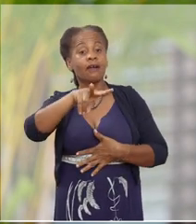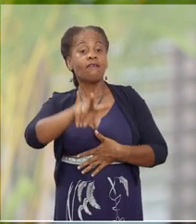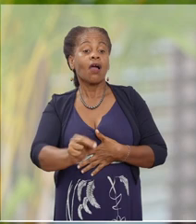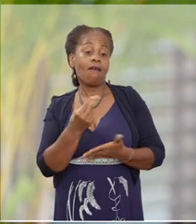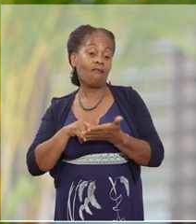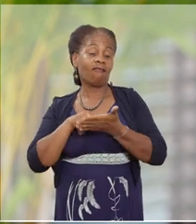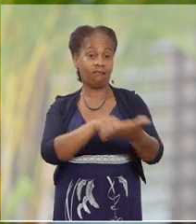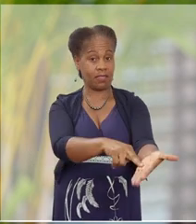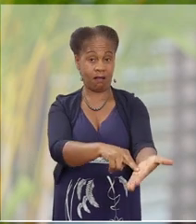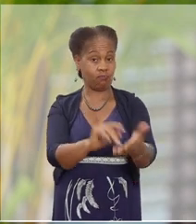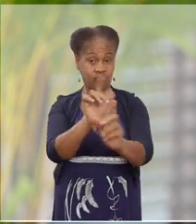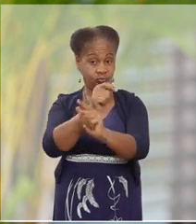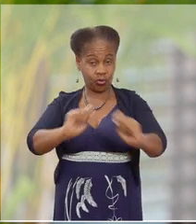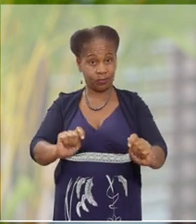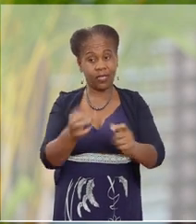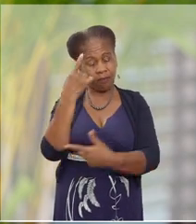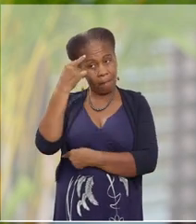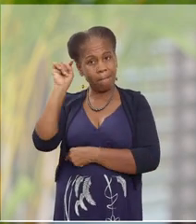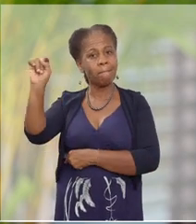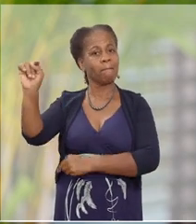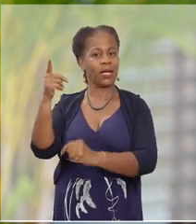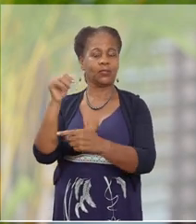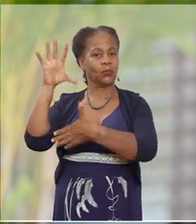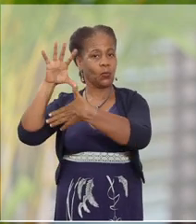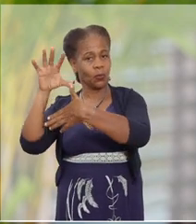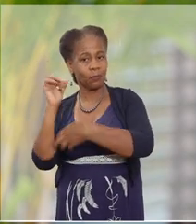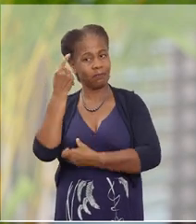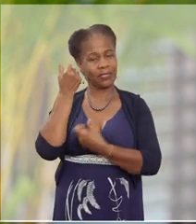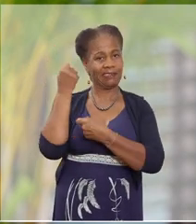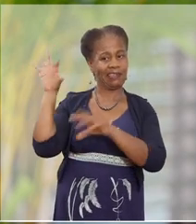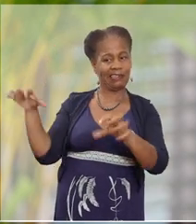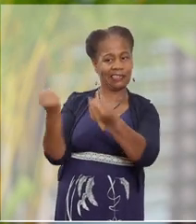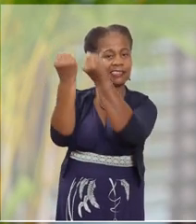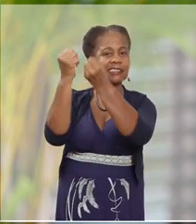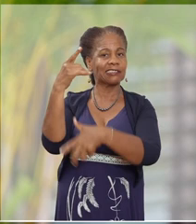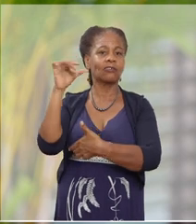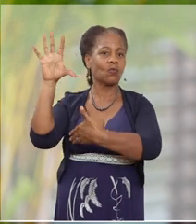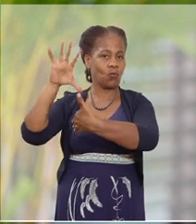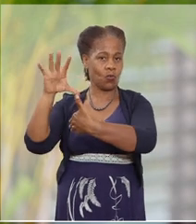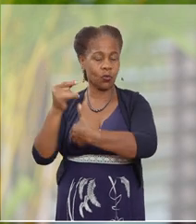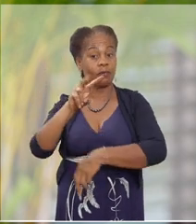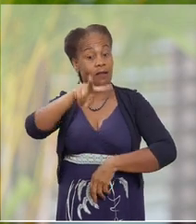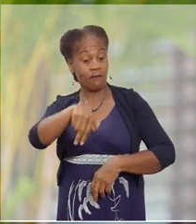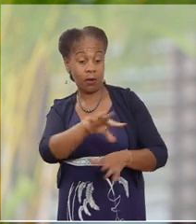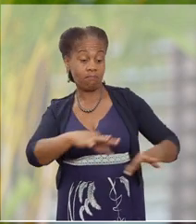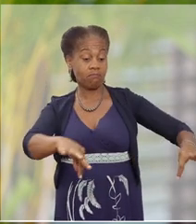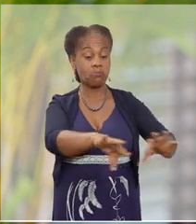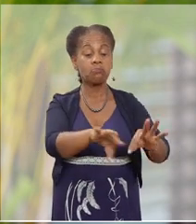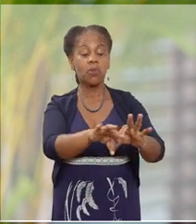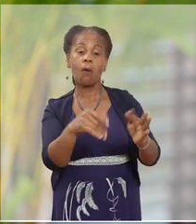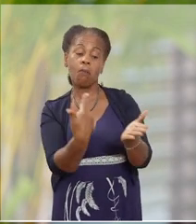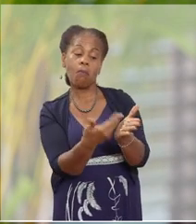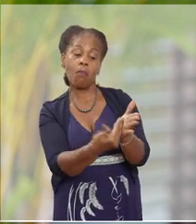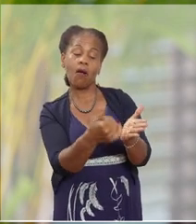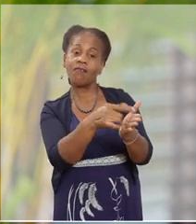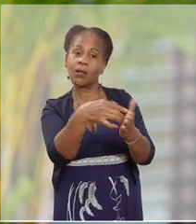fidèle à notre devise pensez Guadeloupe notre plan de mandature présenta ce